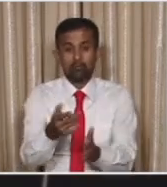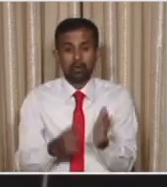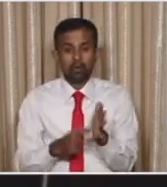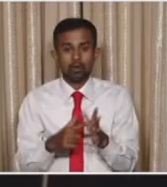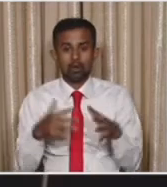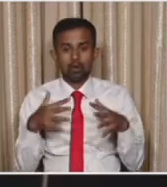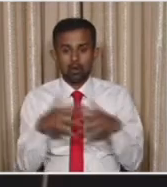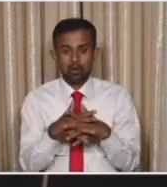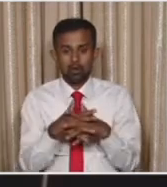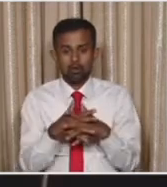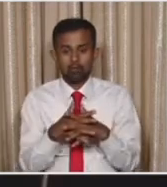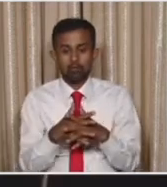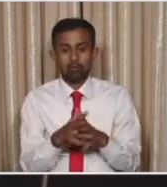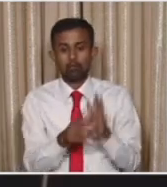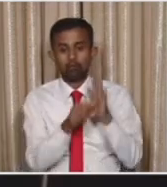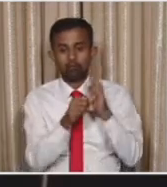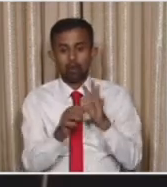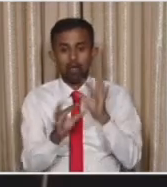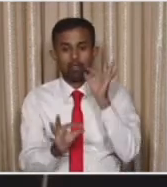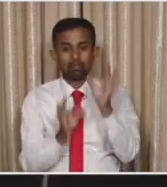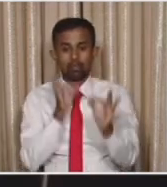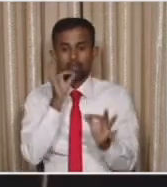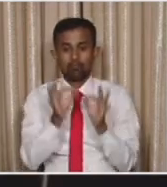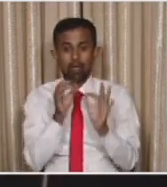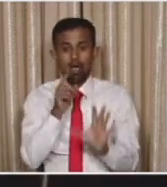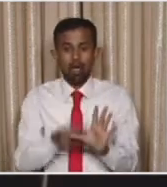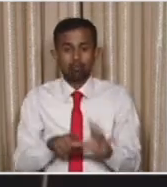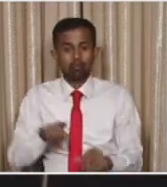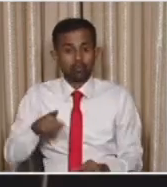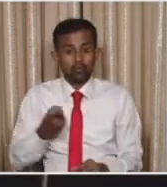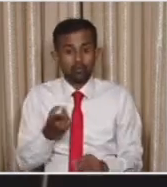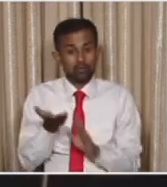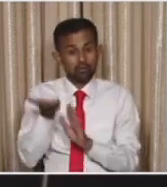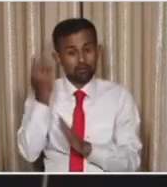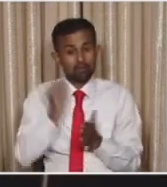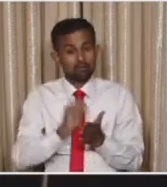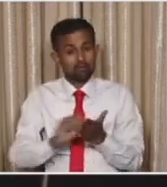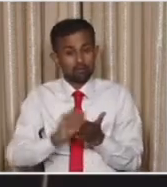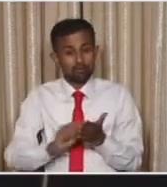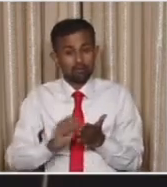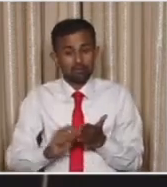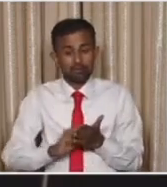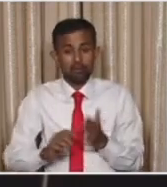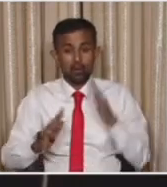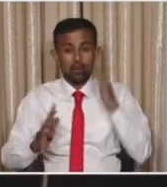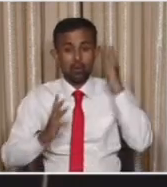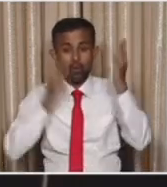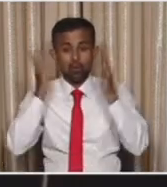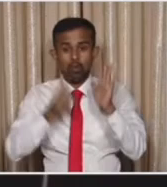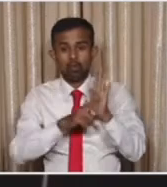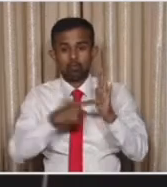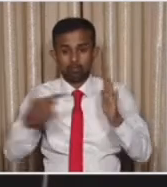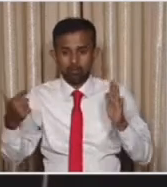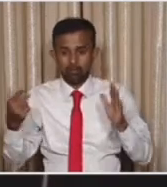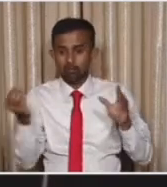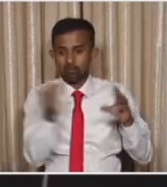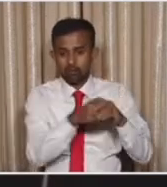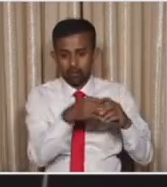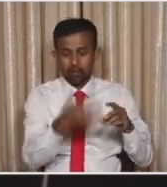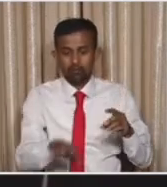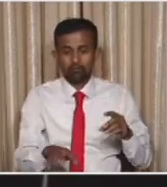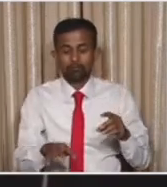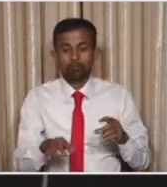නීතිය අවනීතියක් වුණු කතාව අවුරුදු 100 ගන්නට ලියලා තියෙනවා. එය ලෝක ඉතිහාස සාහිත්‍යයට ඇතුළු වෙලා තියෙනවා.